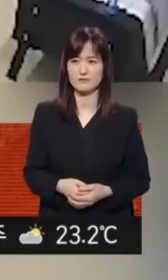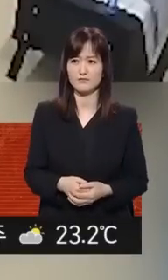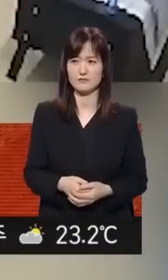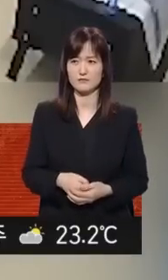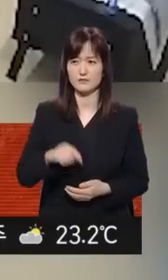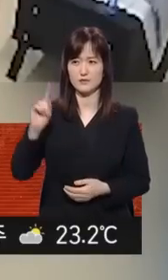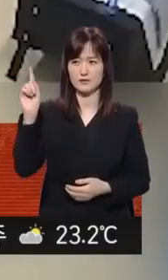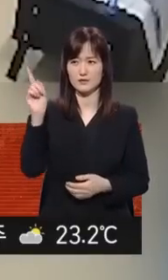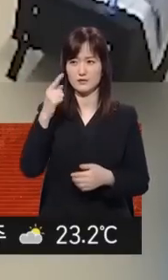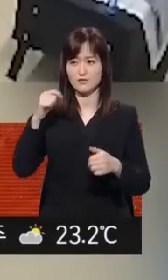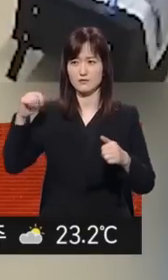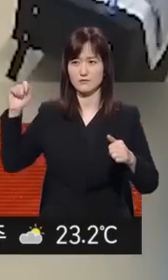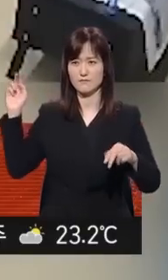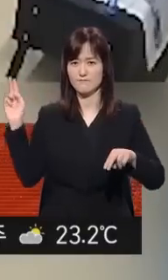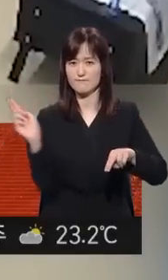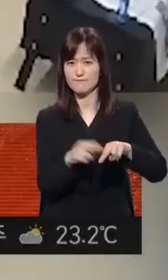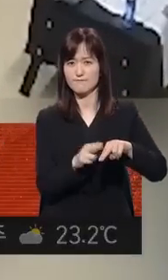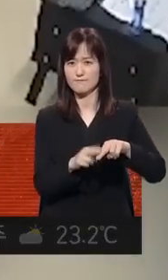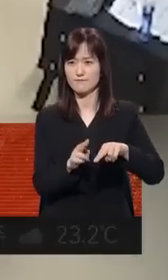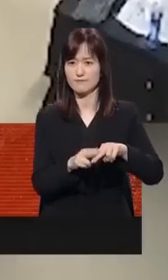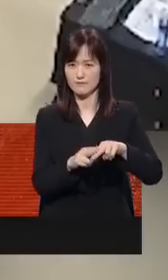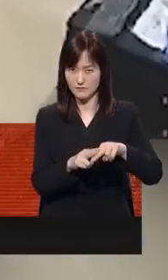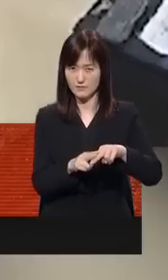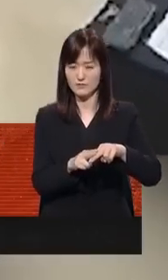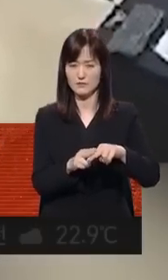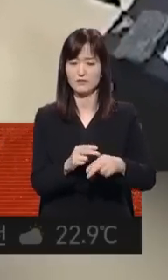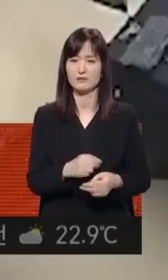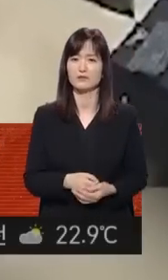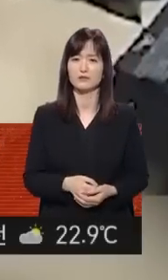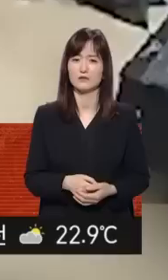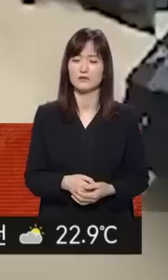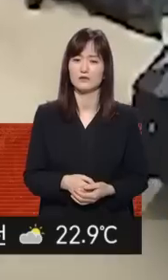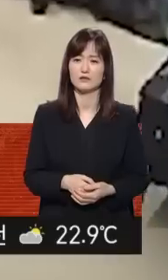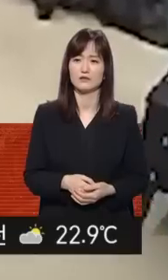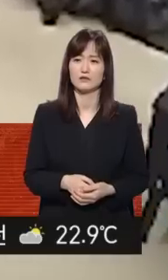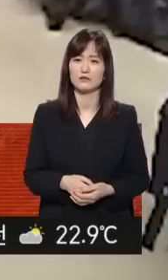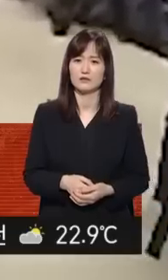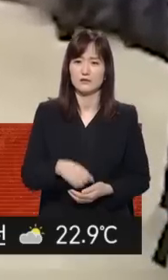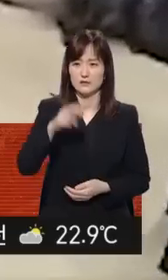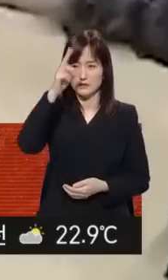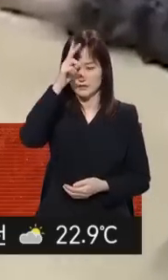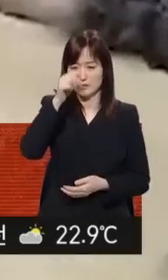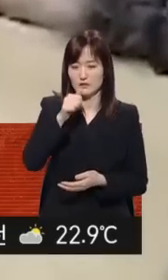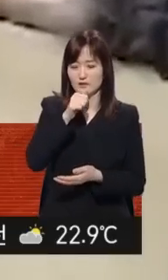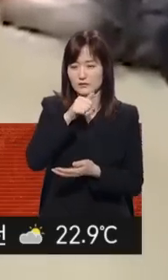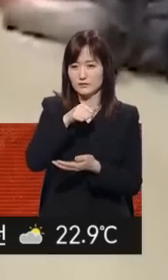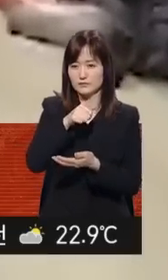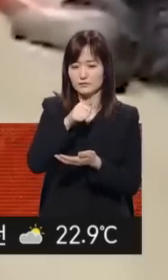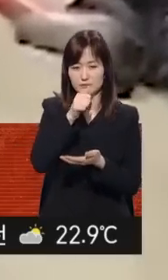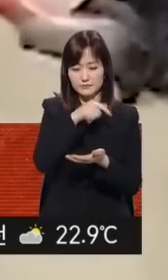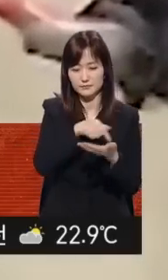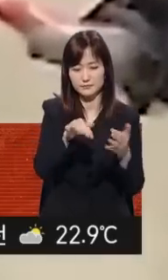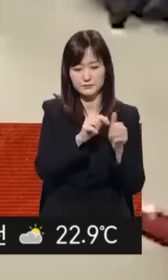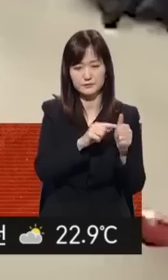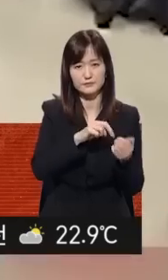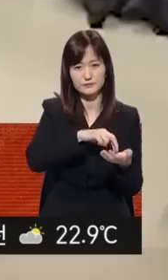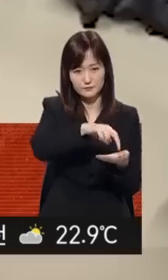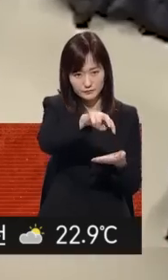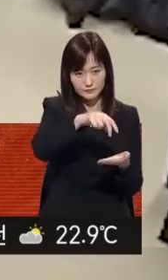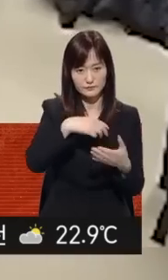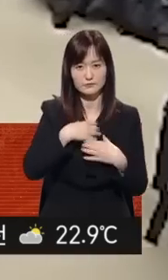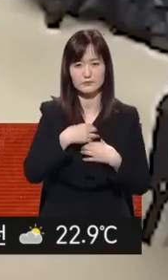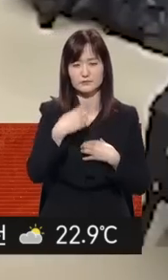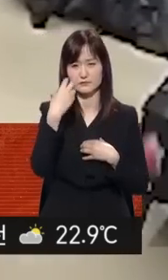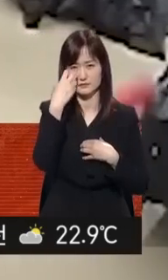이 영상이 공개가 되면서 사건이 화제가 다시 되니까요 그제서야이 경찰은 피해자에게 문자를 보냅니다이 피해자